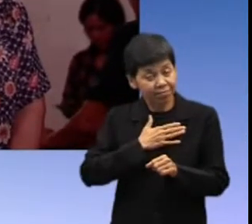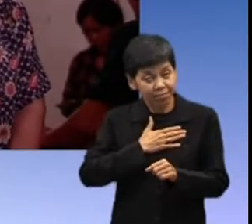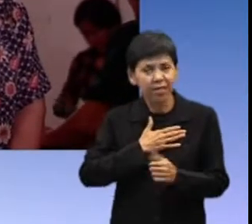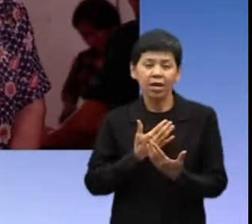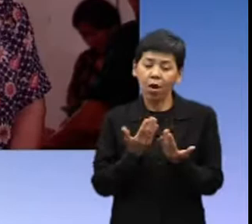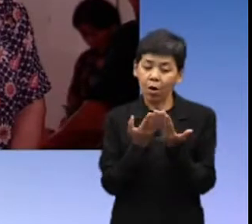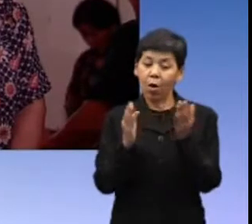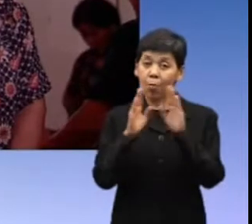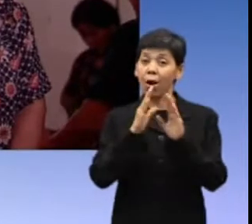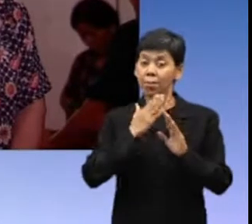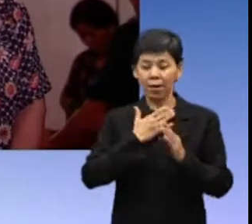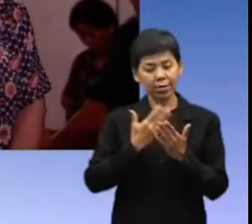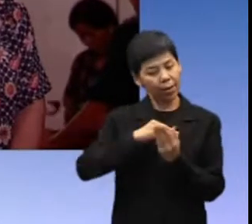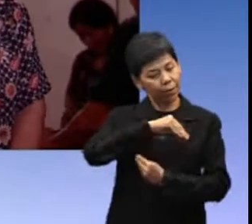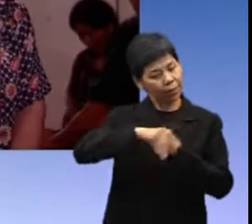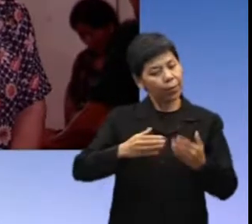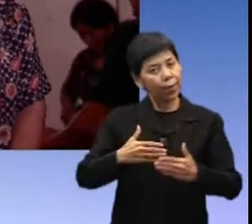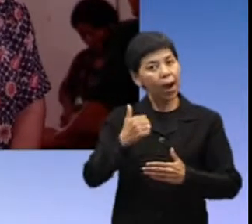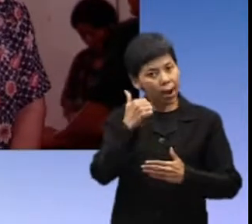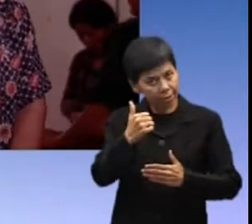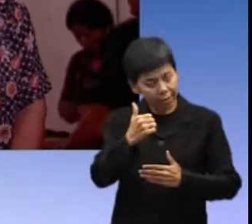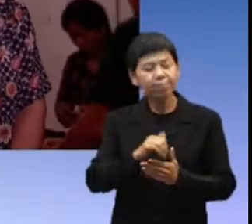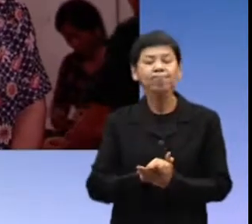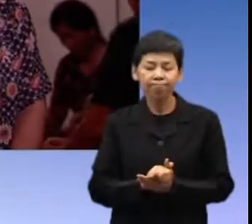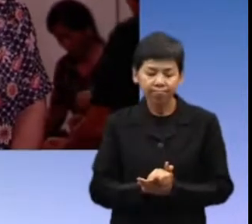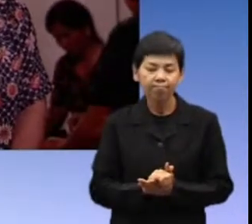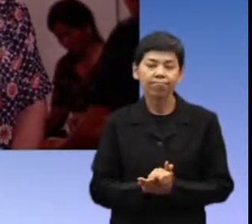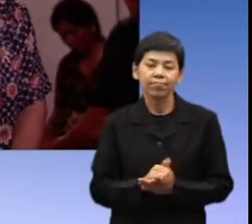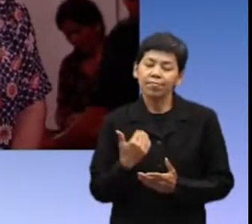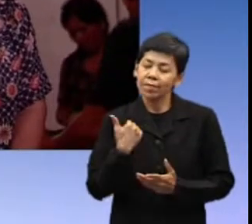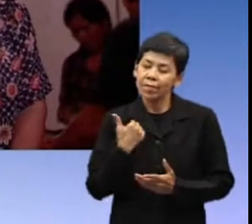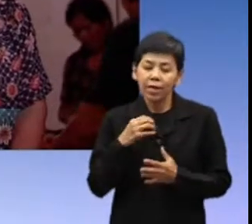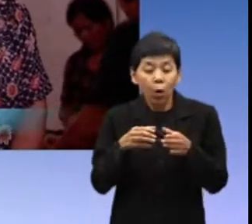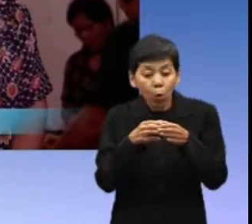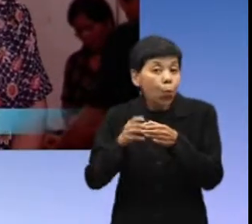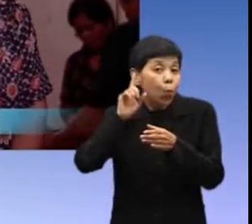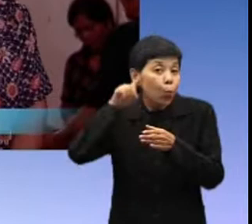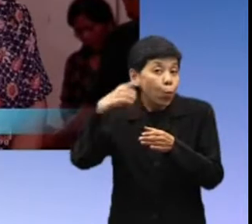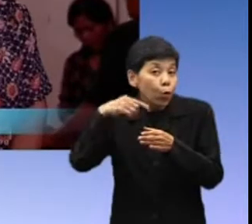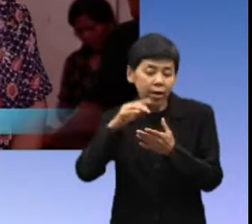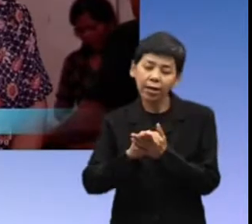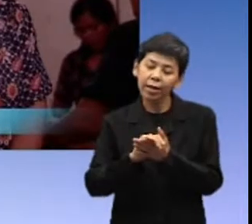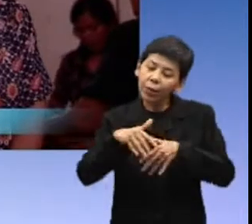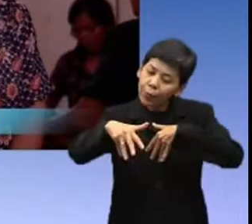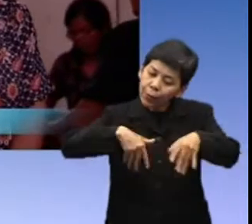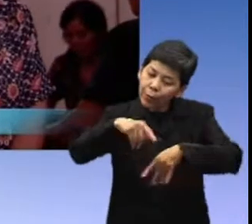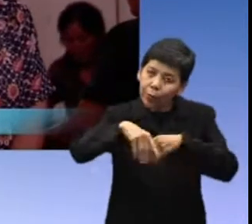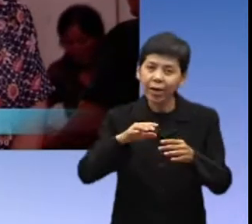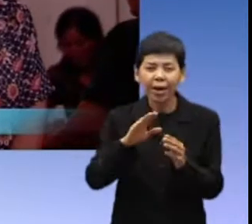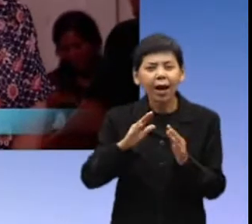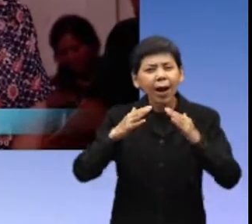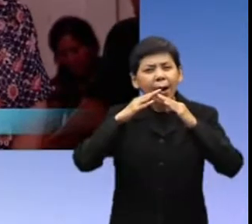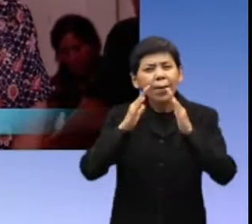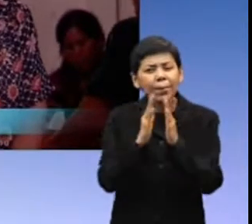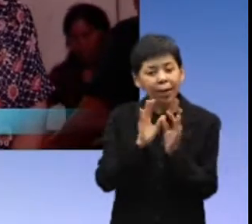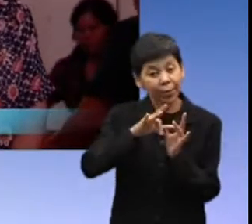ำให้ภายในครอบครัวเรามีรายได้นอกจากนี้เรายังสามารถที่จะให้กลุ่มแม่บ้านในชุมชนศาลเจ้า